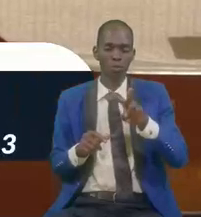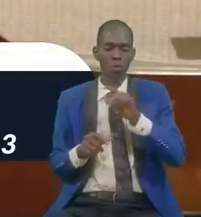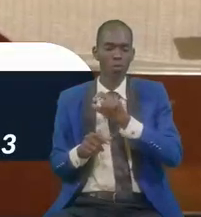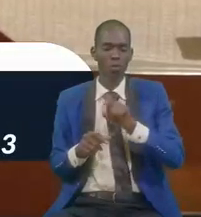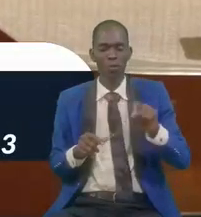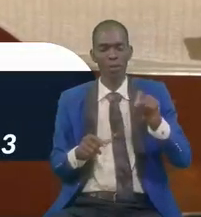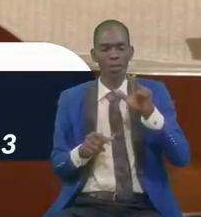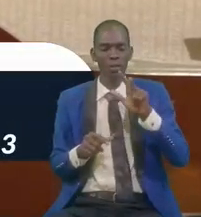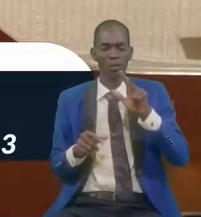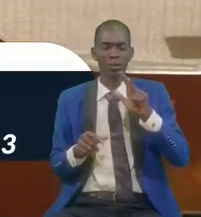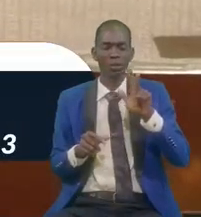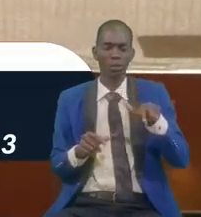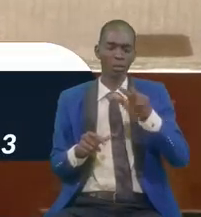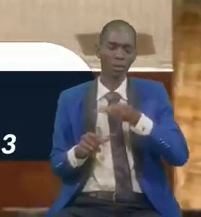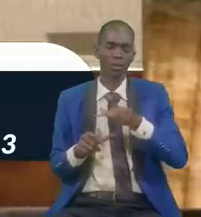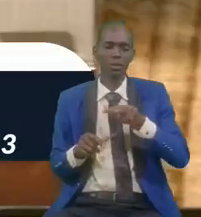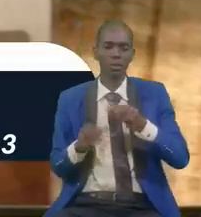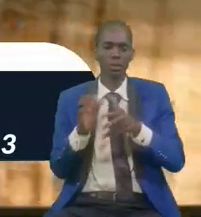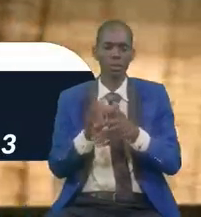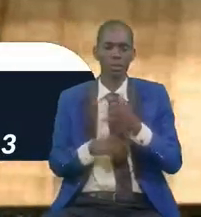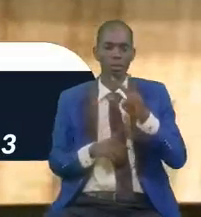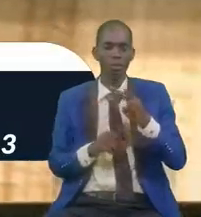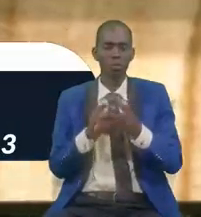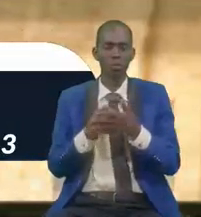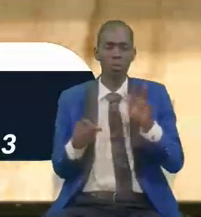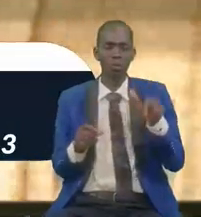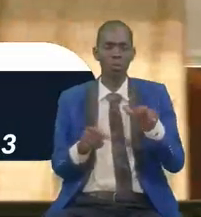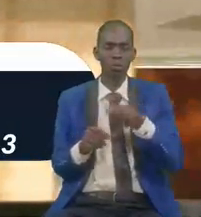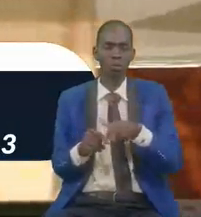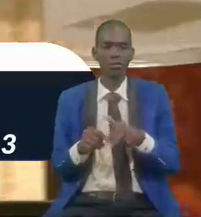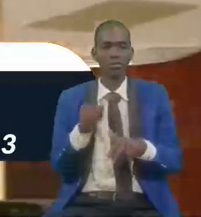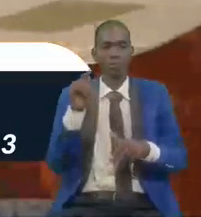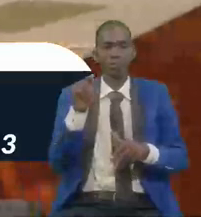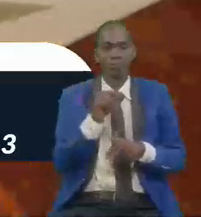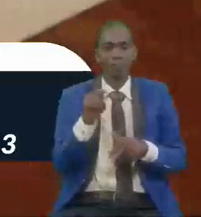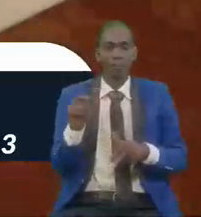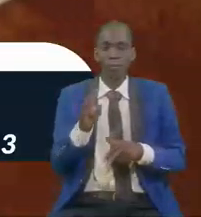2. Jean le verset 33.